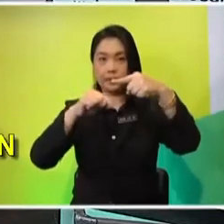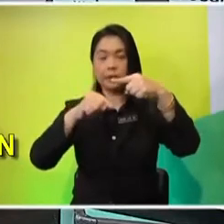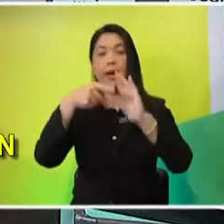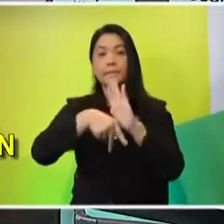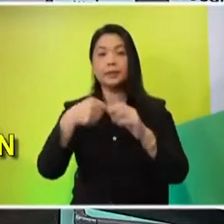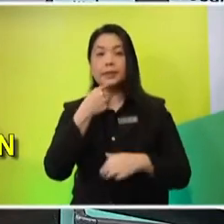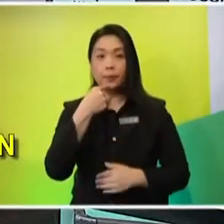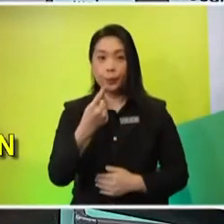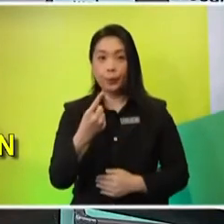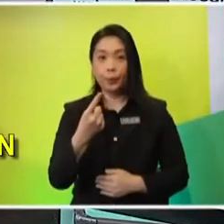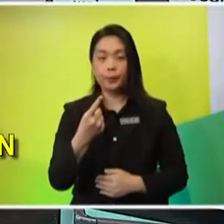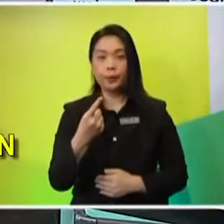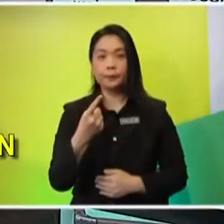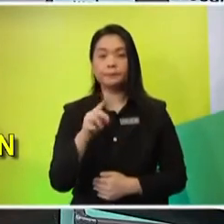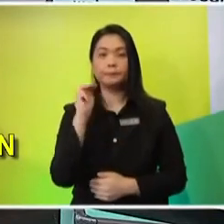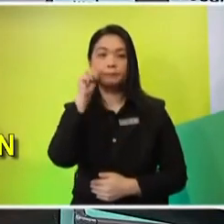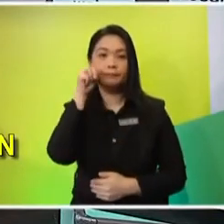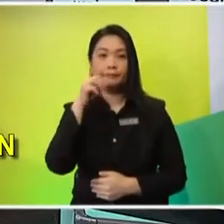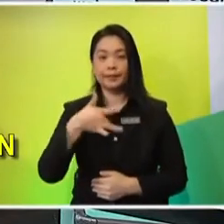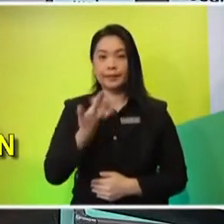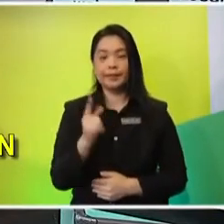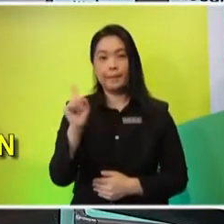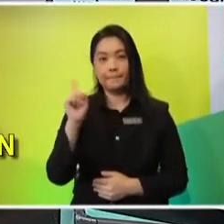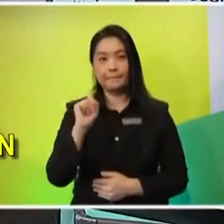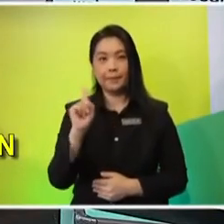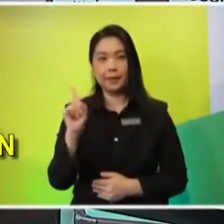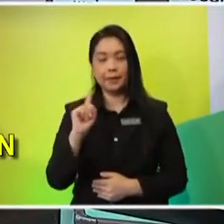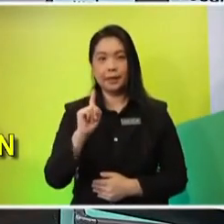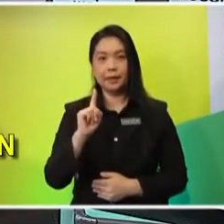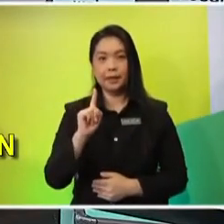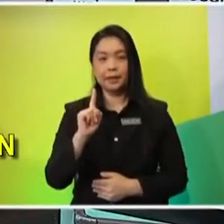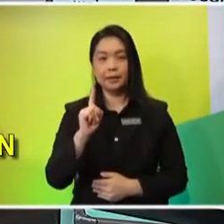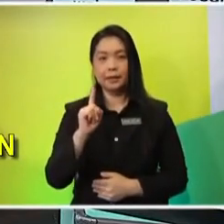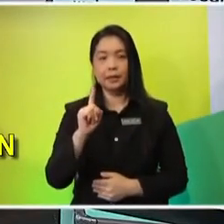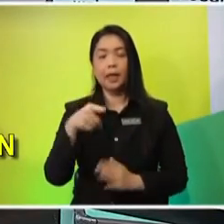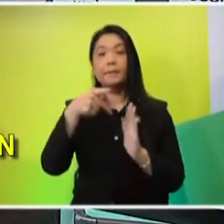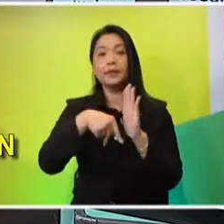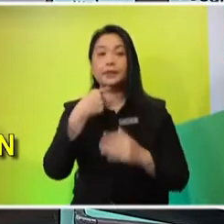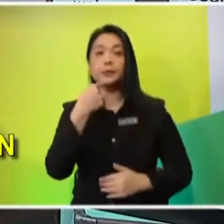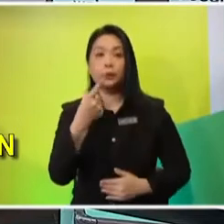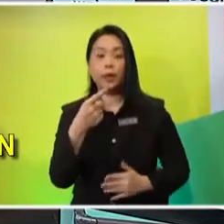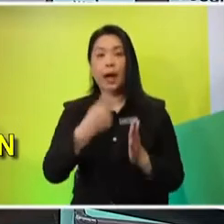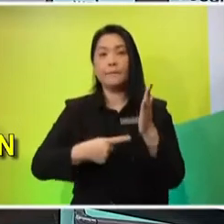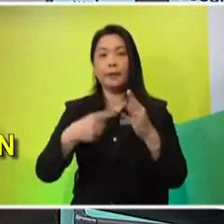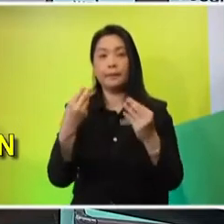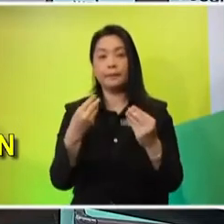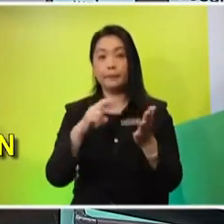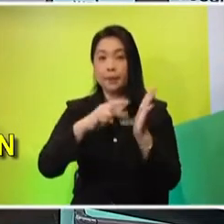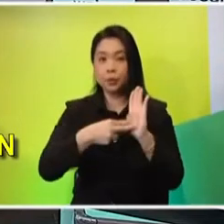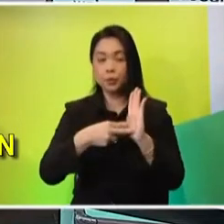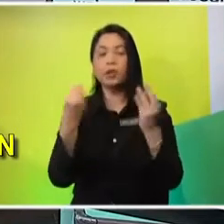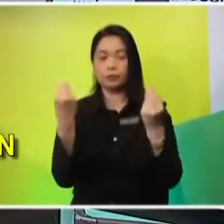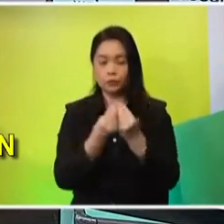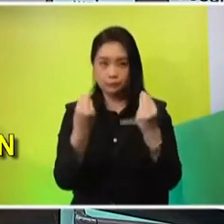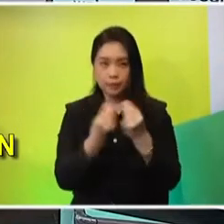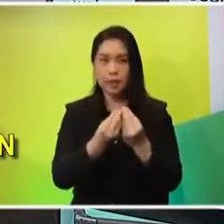Jadi, Mira rasa yang mana penyebut tu apa maksud dia? Ialah jumlah